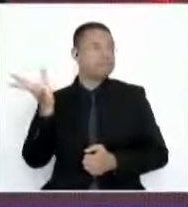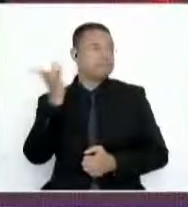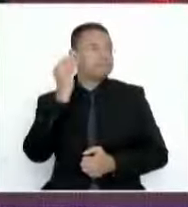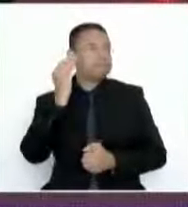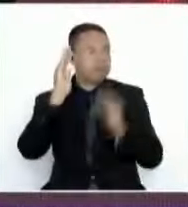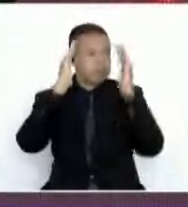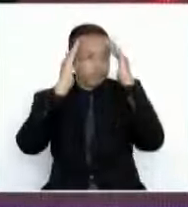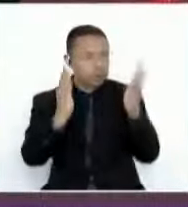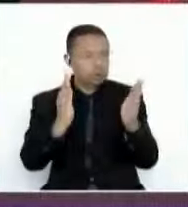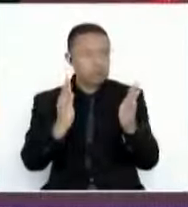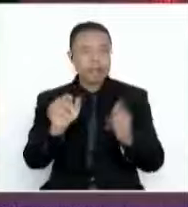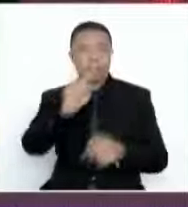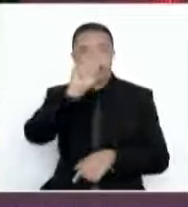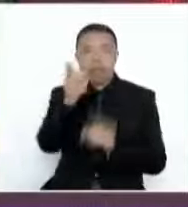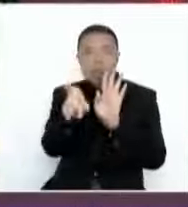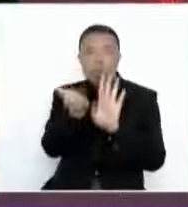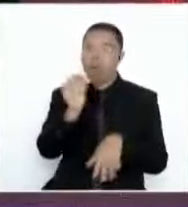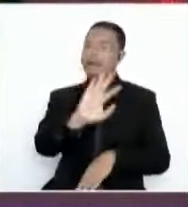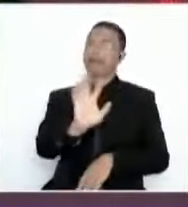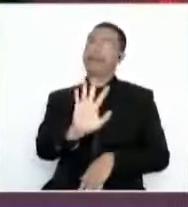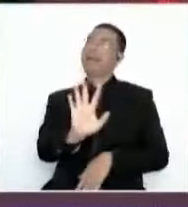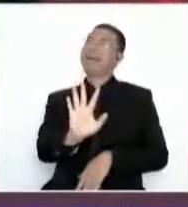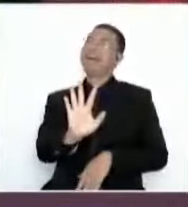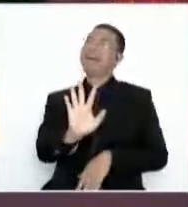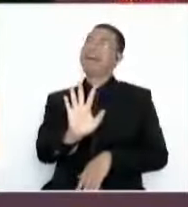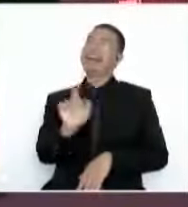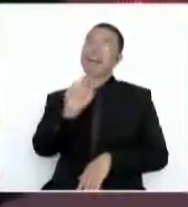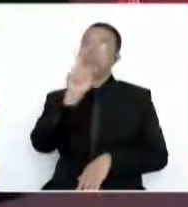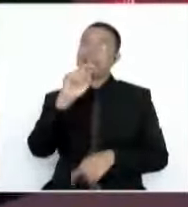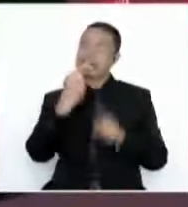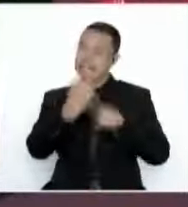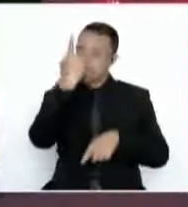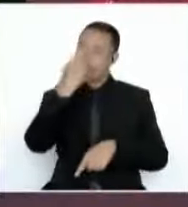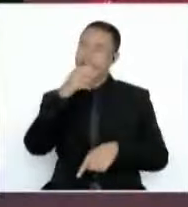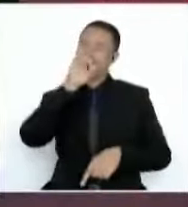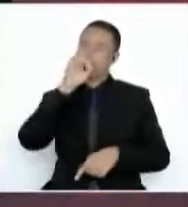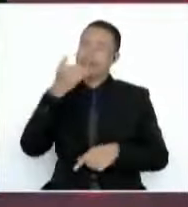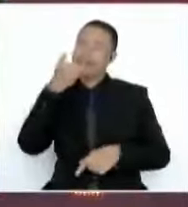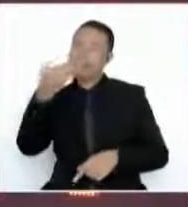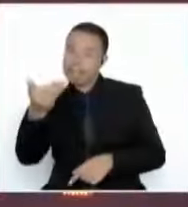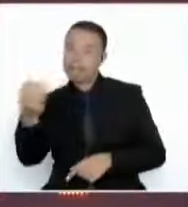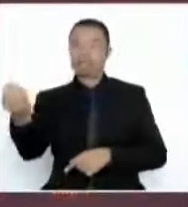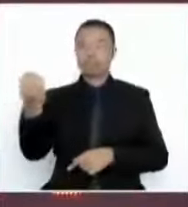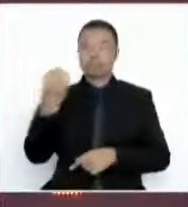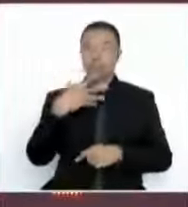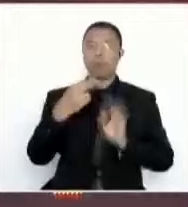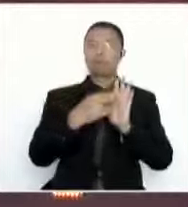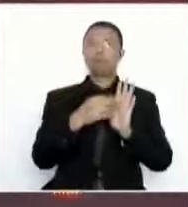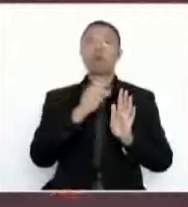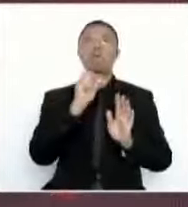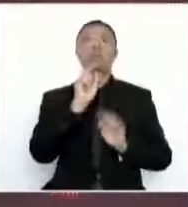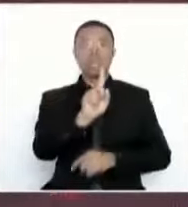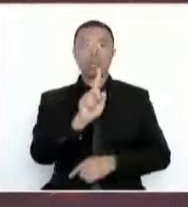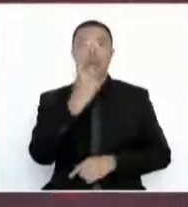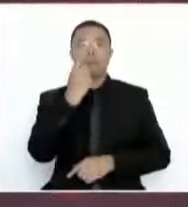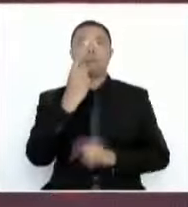pertanyaan tidak akan kami ulang pertanyaan untuk calon wakil gubernur nomor urut 1 bapak